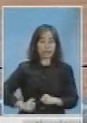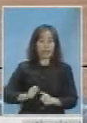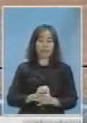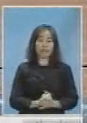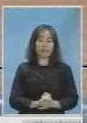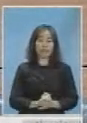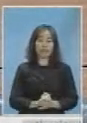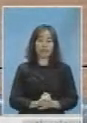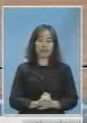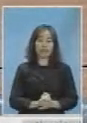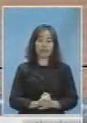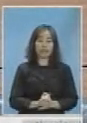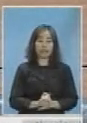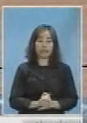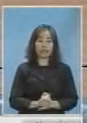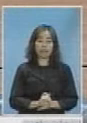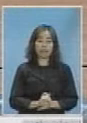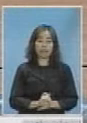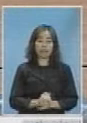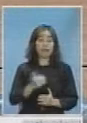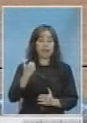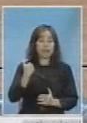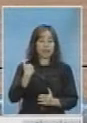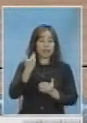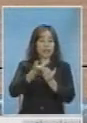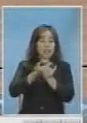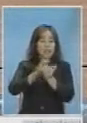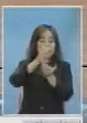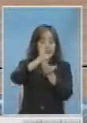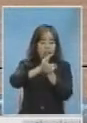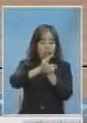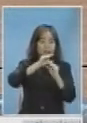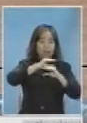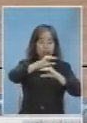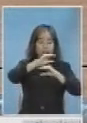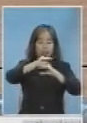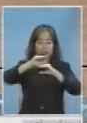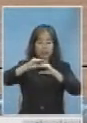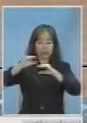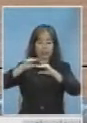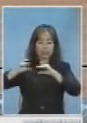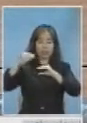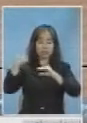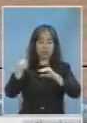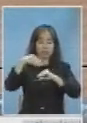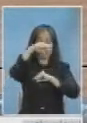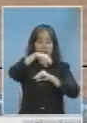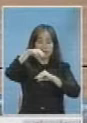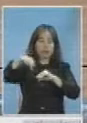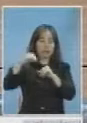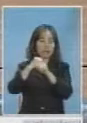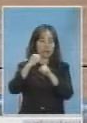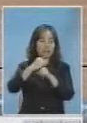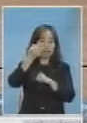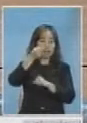ากษัตริย์ก็พบว่ามีการกระจายงบประมาณในส่วนนี้อยู่ใน14หน่วยงาน